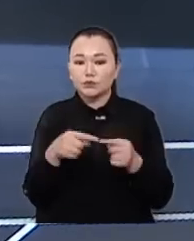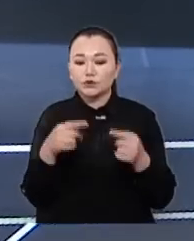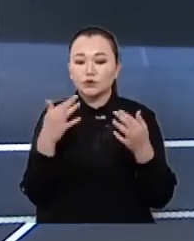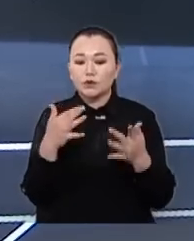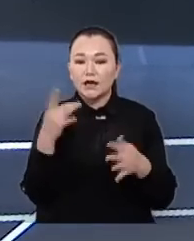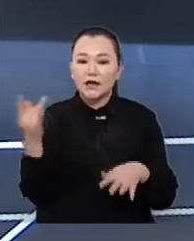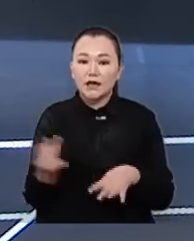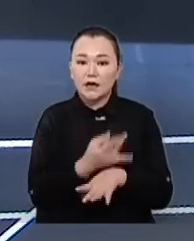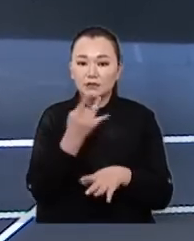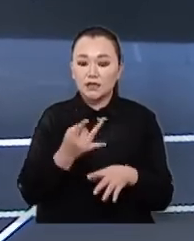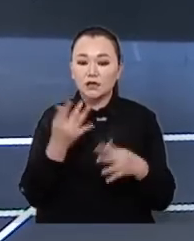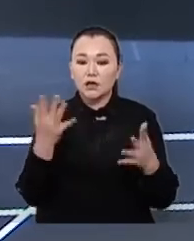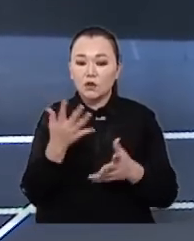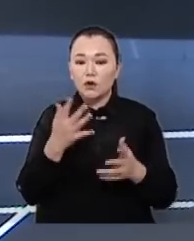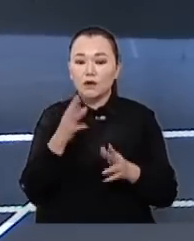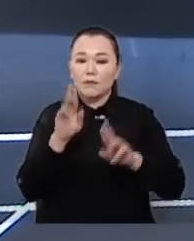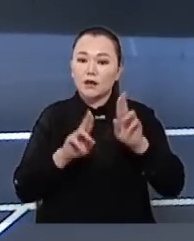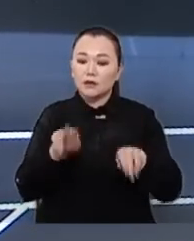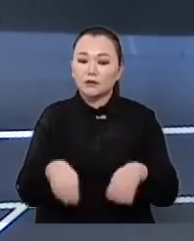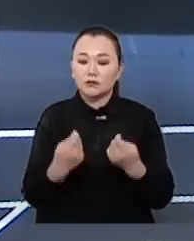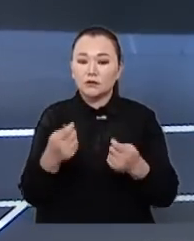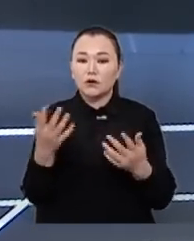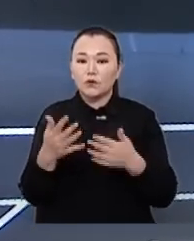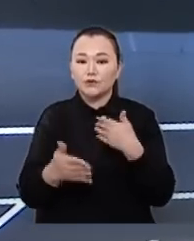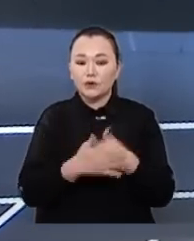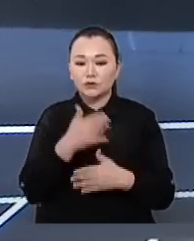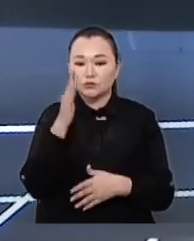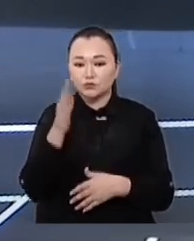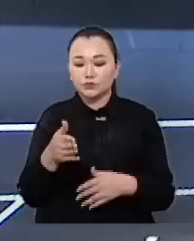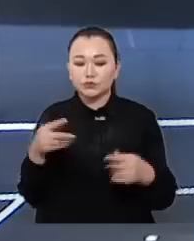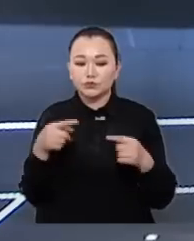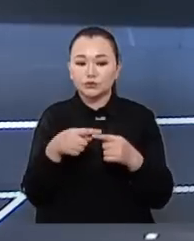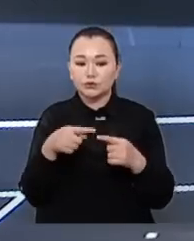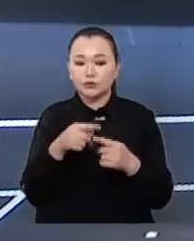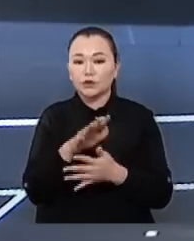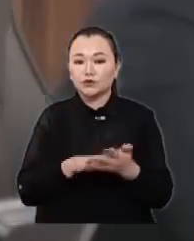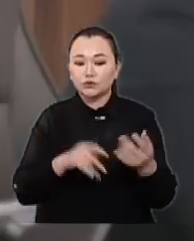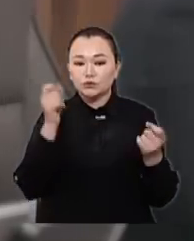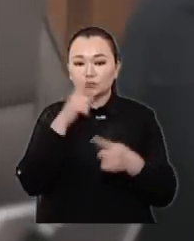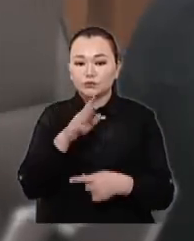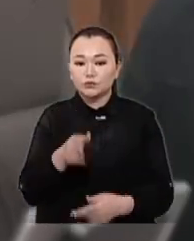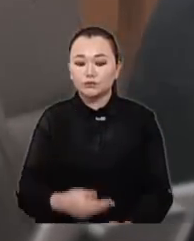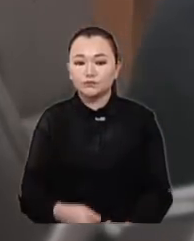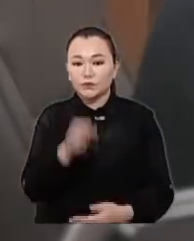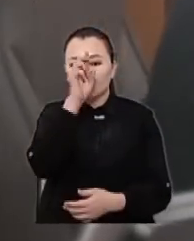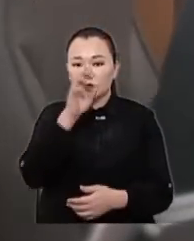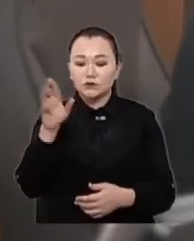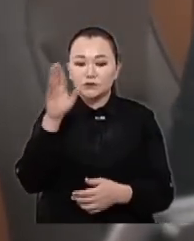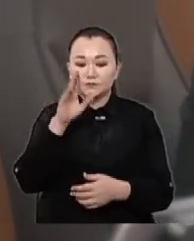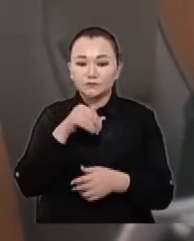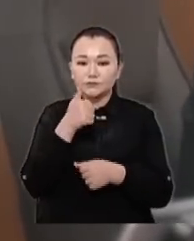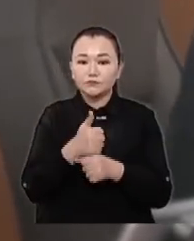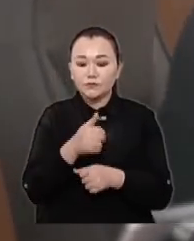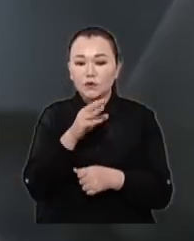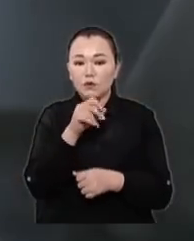қанша рет және қандай өрескел тәртіп бұзғанда мұндай жаза қолданылатындығы нақтылануда. Мемлекет басшысы Қасым